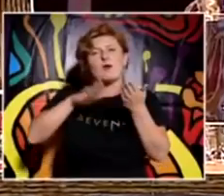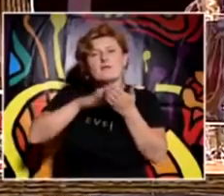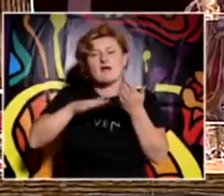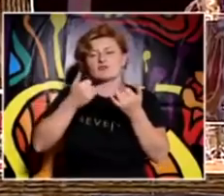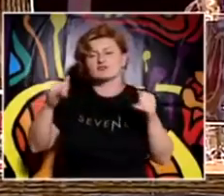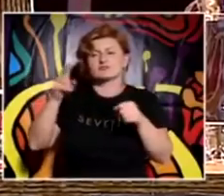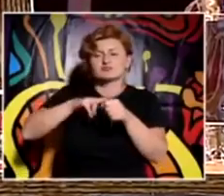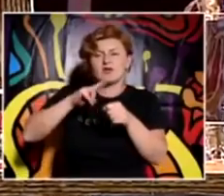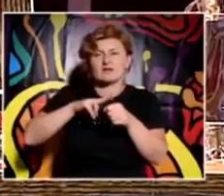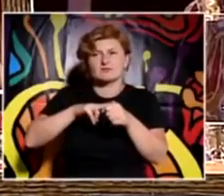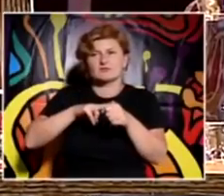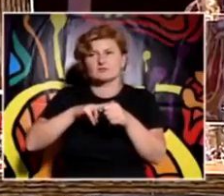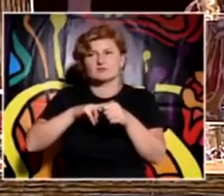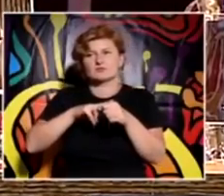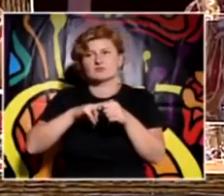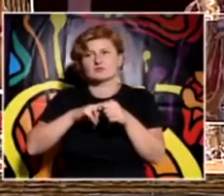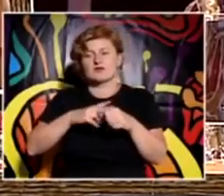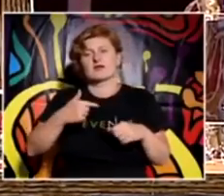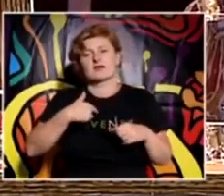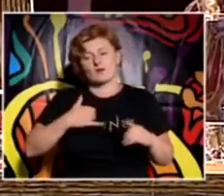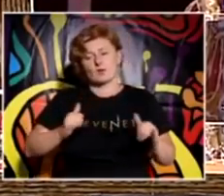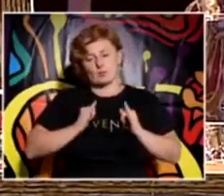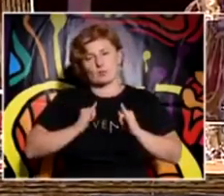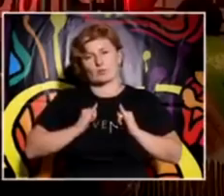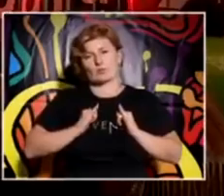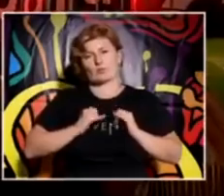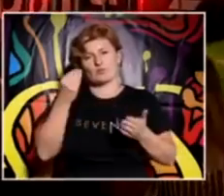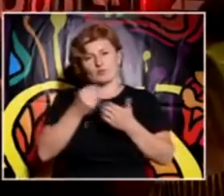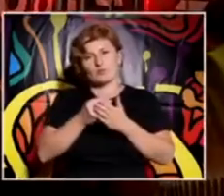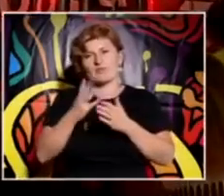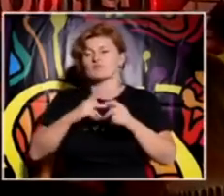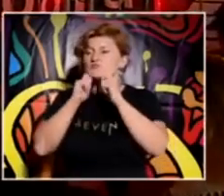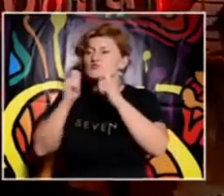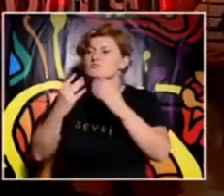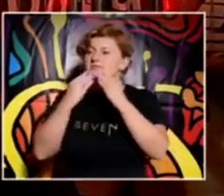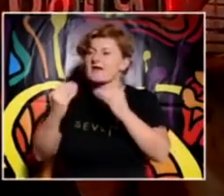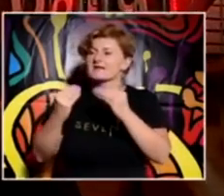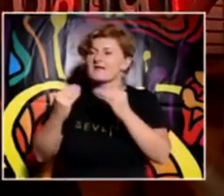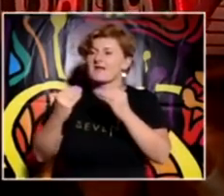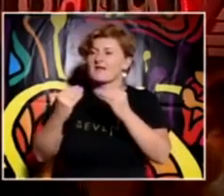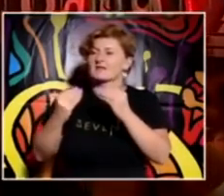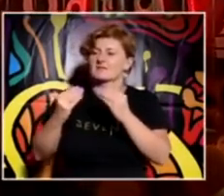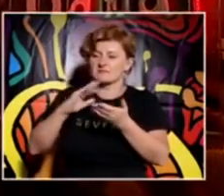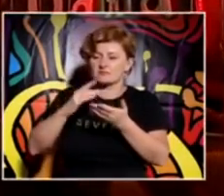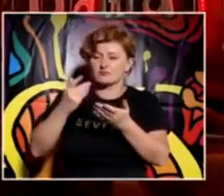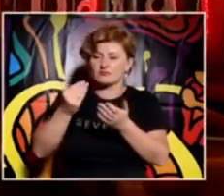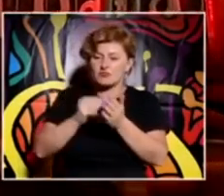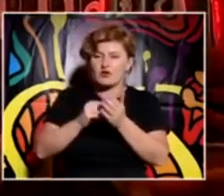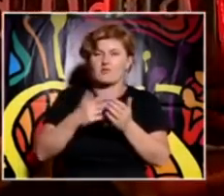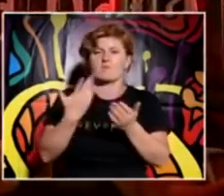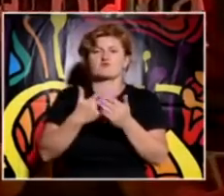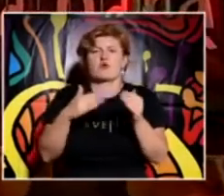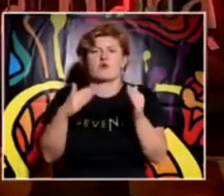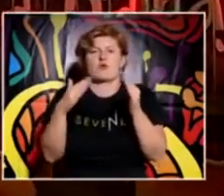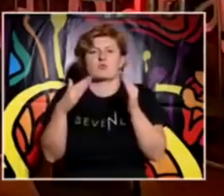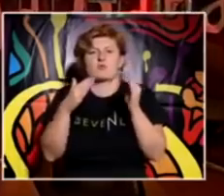kwestia priorytetów też na pewno, bo my wolimy kupić sobie takie rzeczy nawet w prezencie, niż kupować coś do domu, co będzie tylko stało i będzie taką zawali